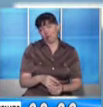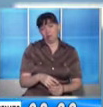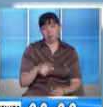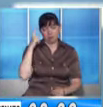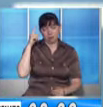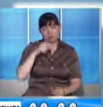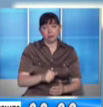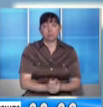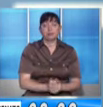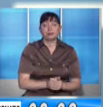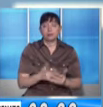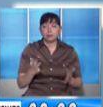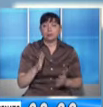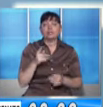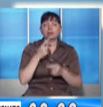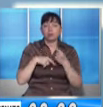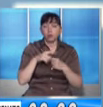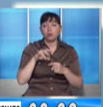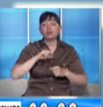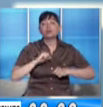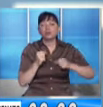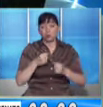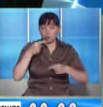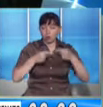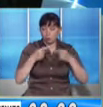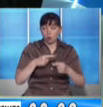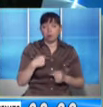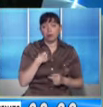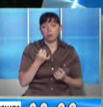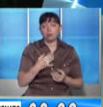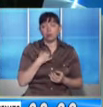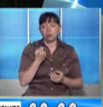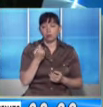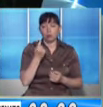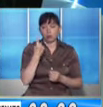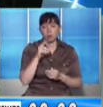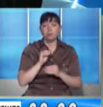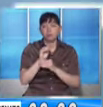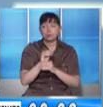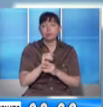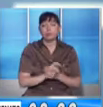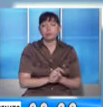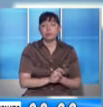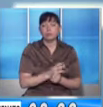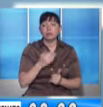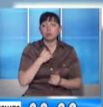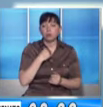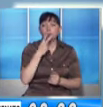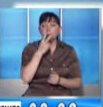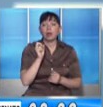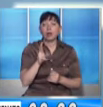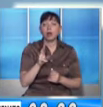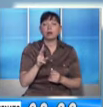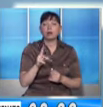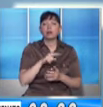să revenim la discuții între domniile voastre în acea rundă. Am dorit doar o replică. Atât. Vreau să vedem mai